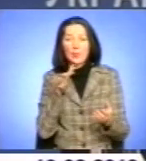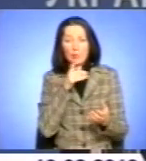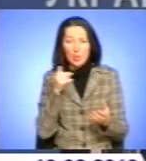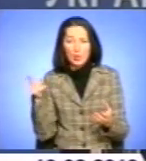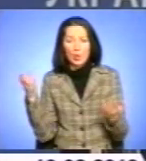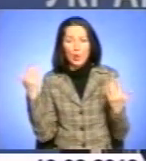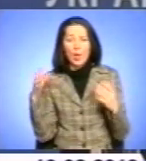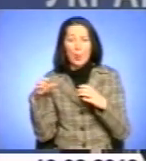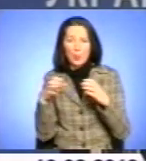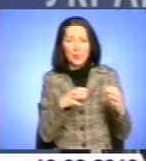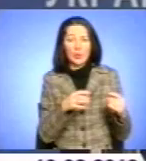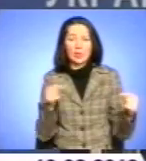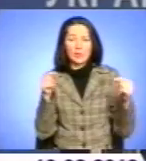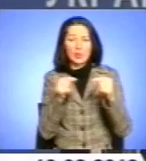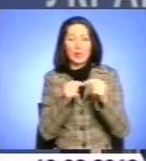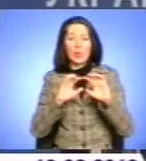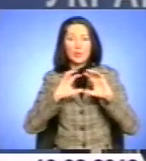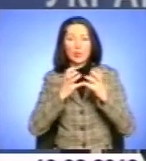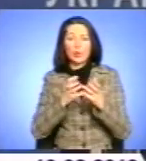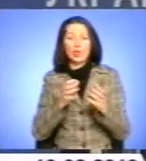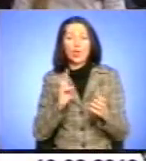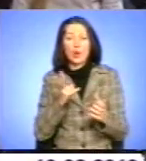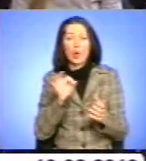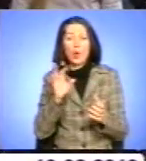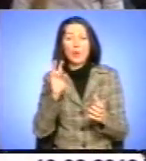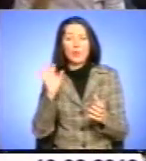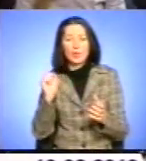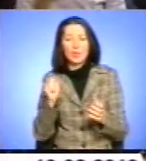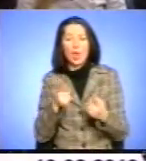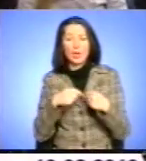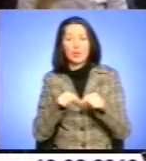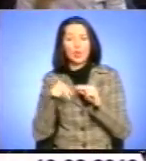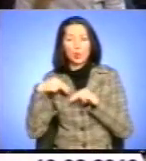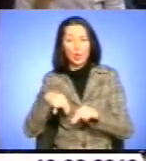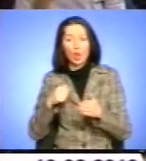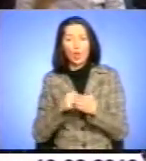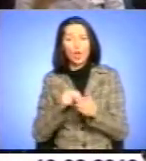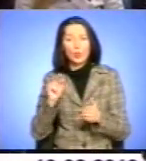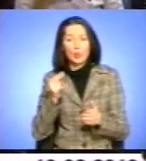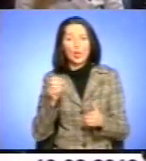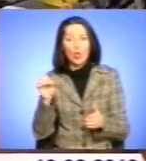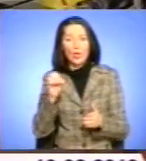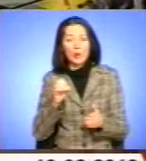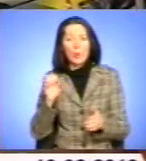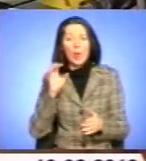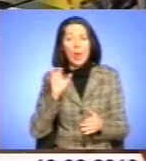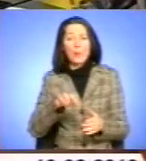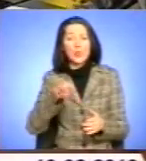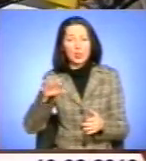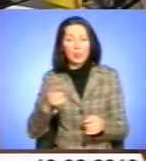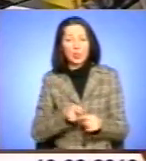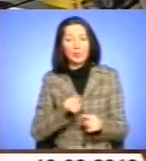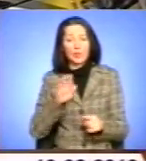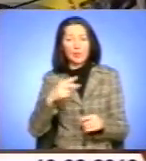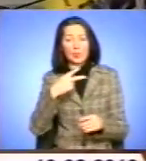соответствии с Международной конвенцией Организации труда. До чемпіонату Європи з баскетболу, який відбудеться 2015 року